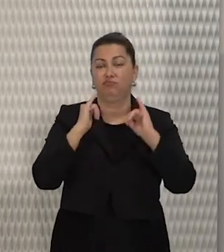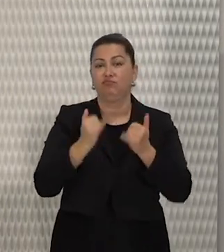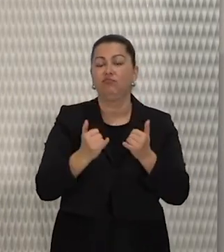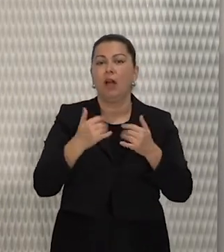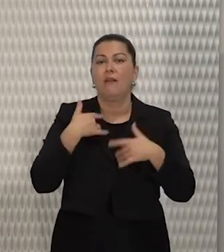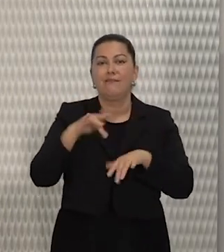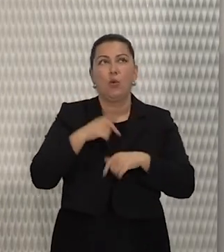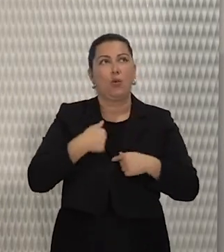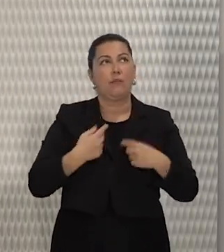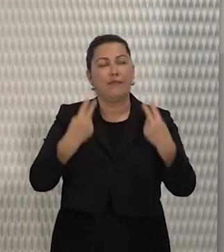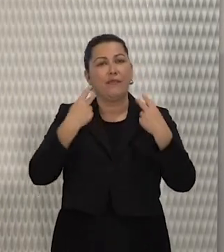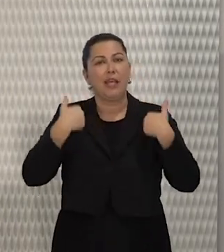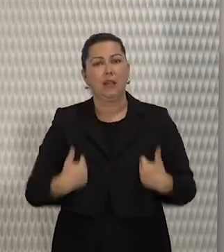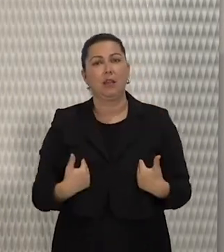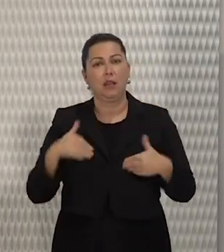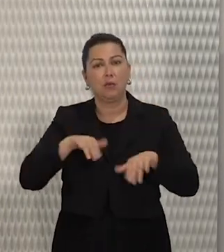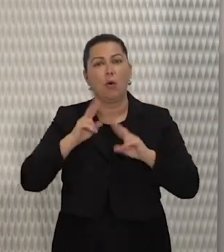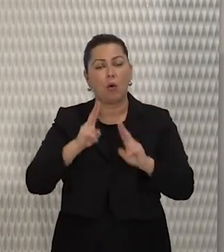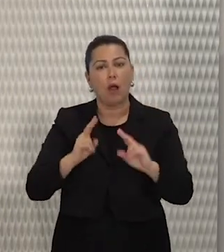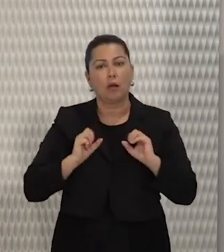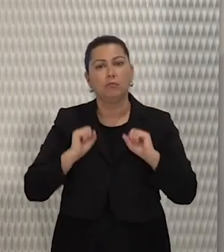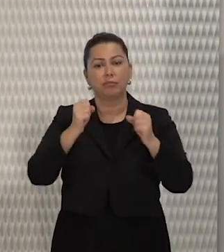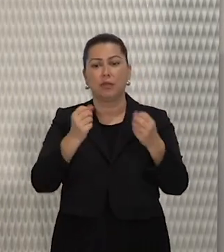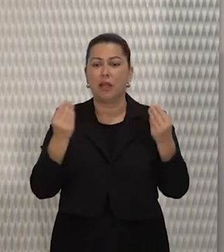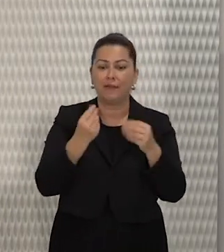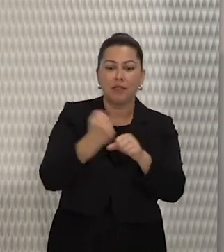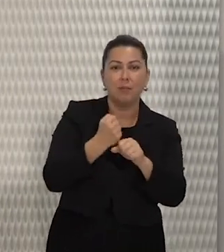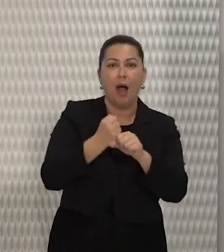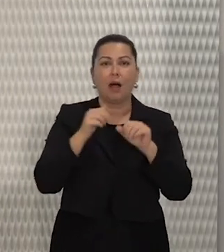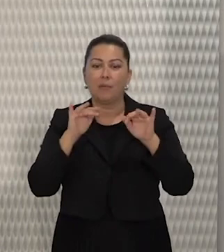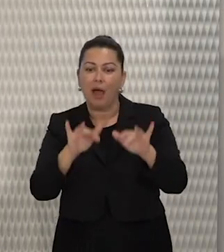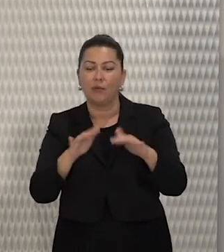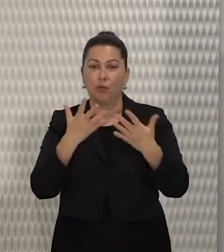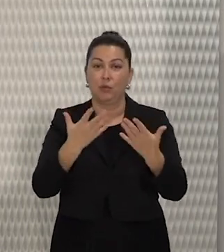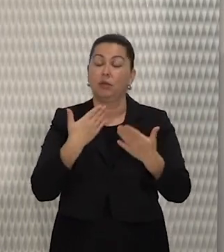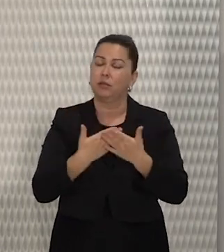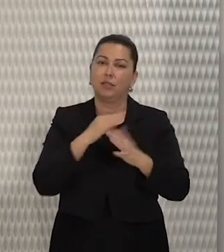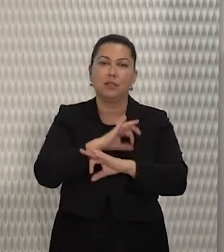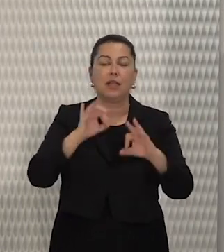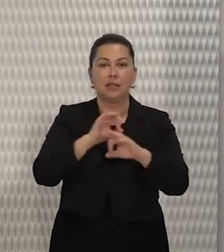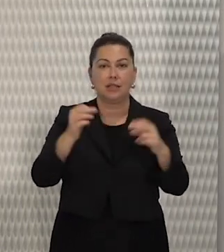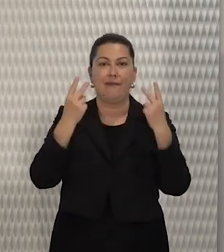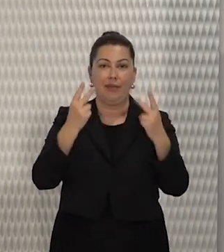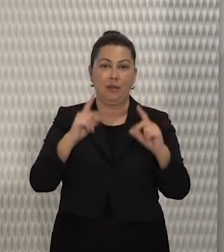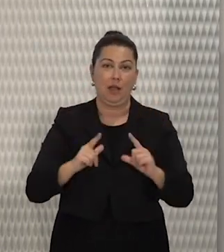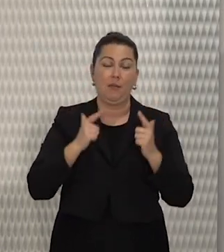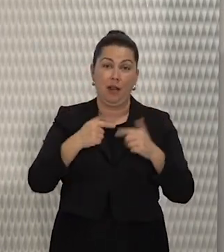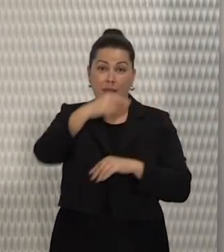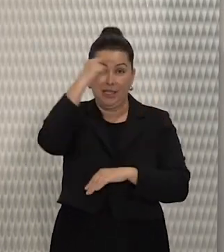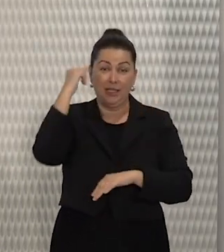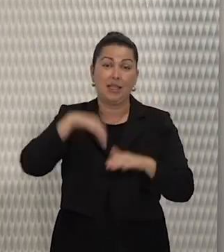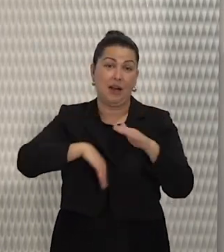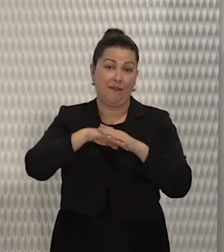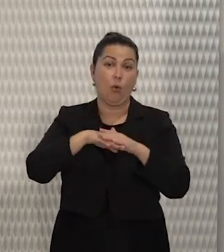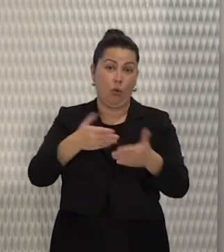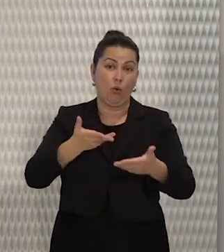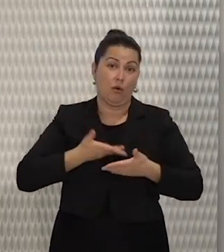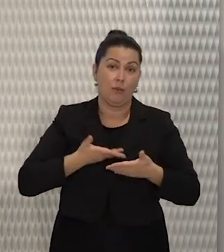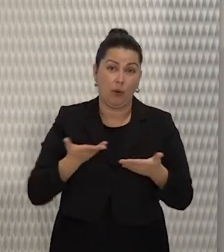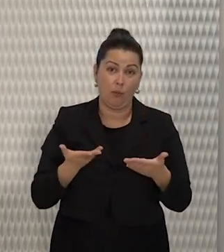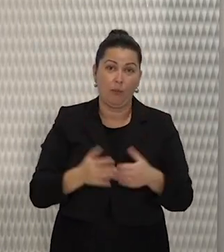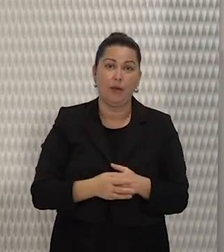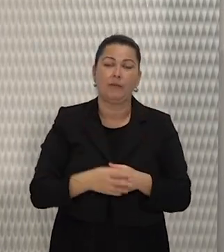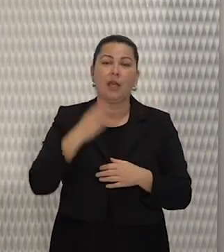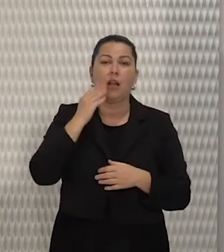wichtig zu sein, etwas zu tun, etwas zu bewegen, das ist halt einfach unglaublich wichtig, gibt dem Leben dann wieder einen Sinn. Und ich denke, ich spreche für